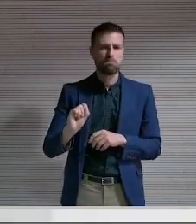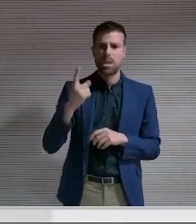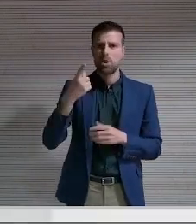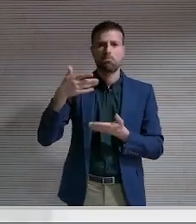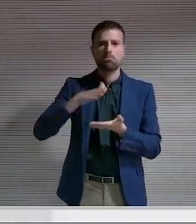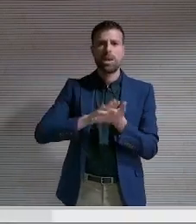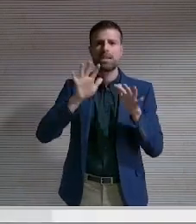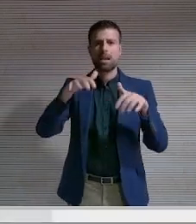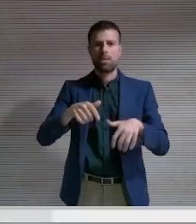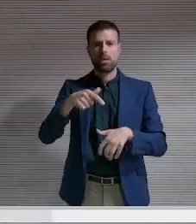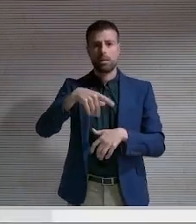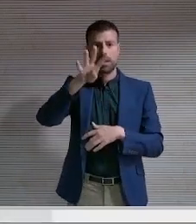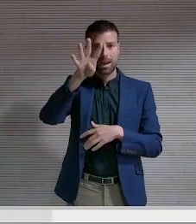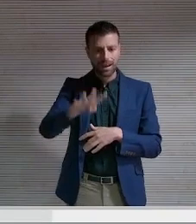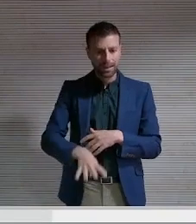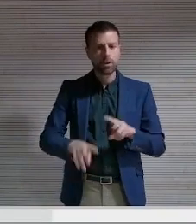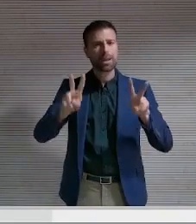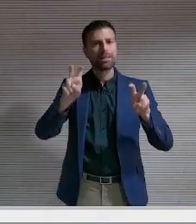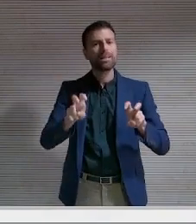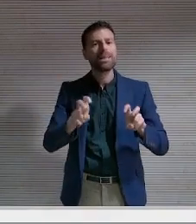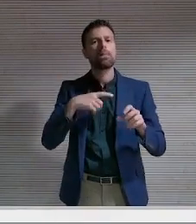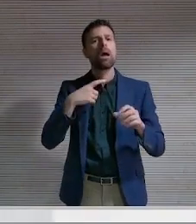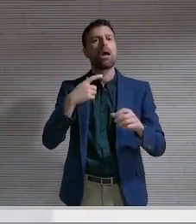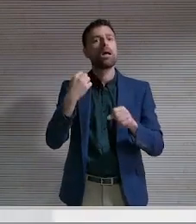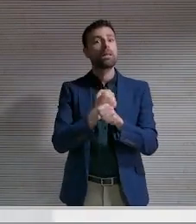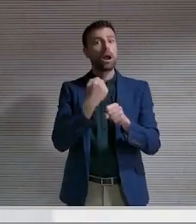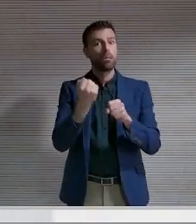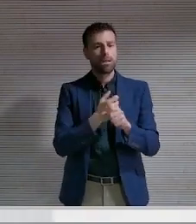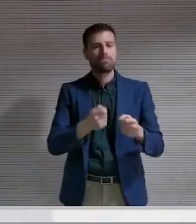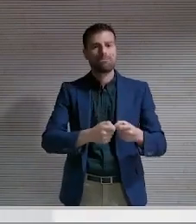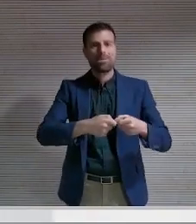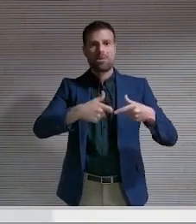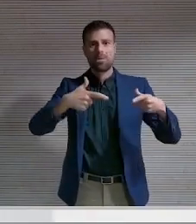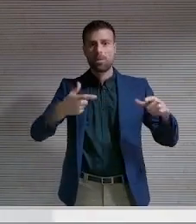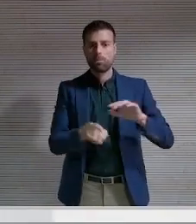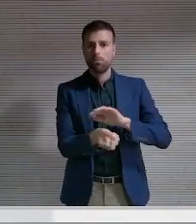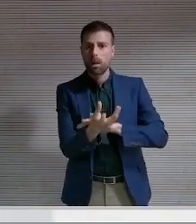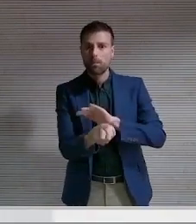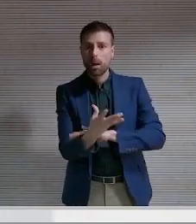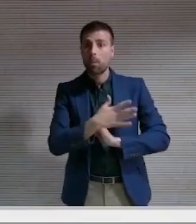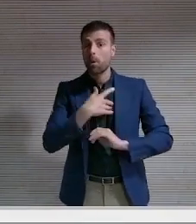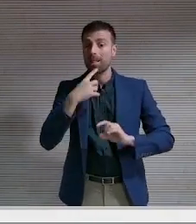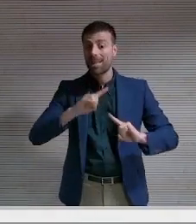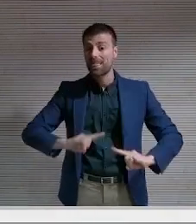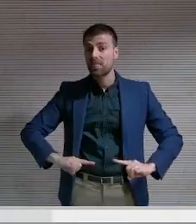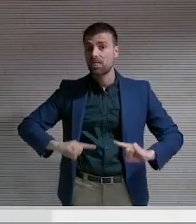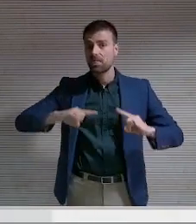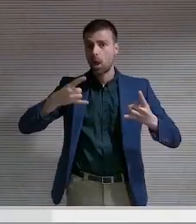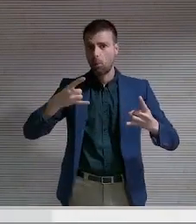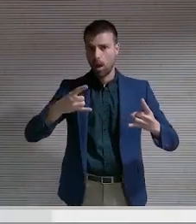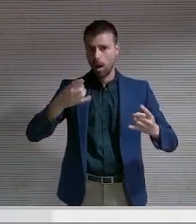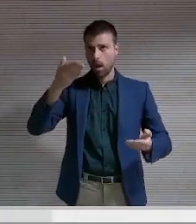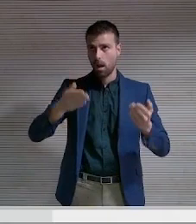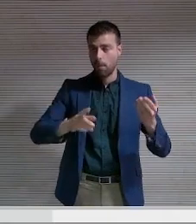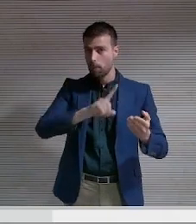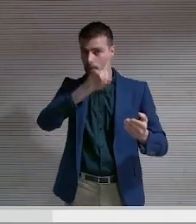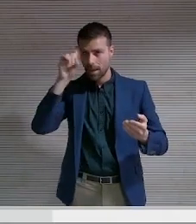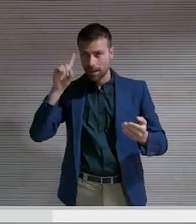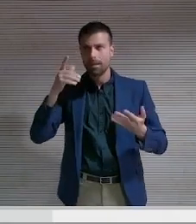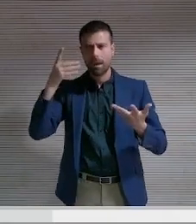d'abril a Catalunya pel que fa a la creació d'ocupació del 2017. Per tant, creem el doble d'ocupació que Madrid, ara